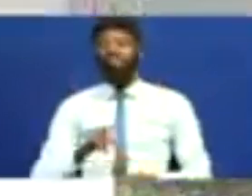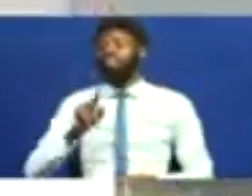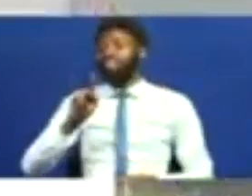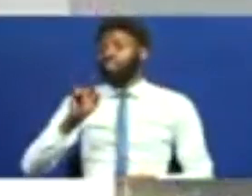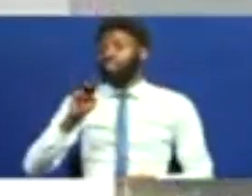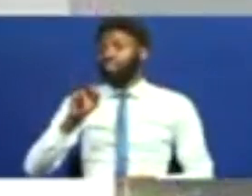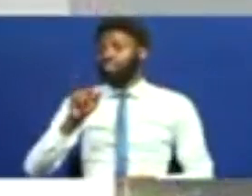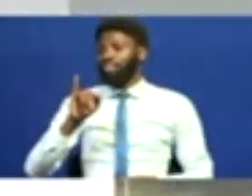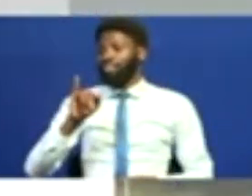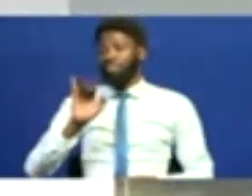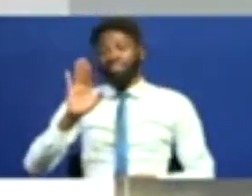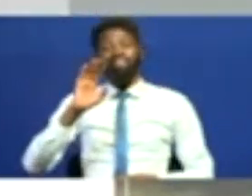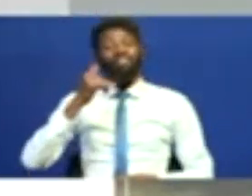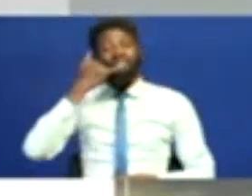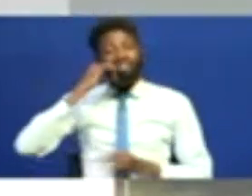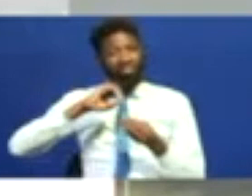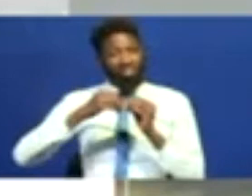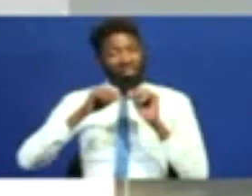nambari